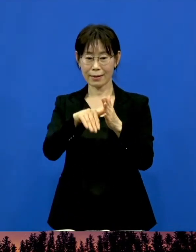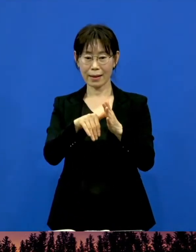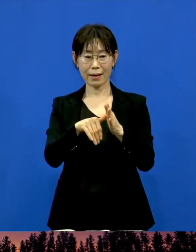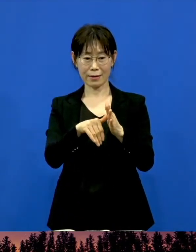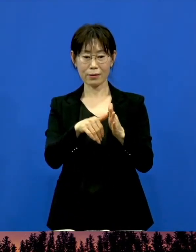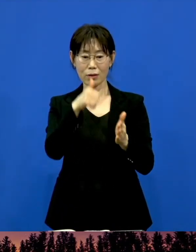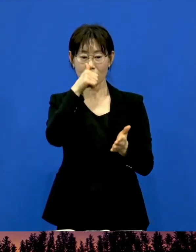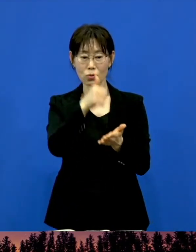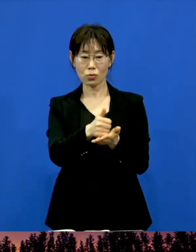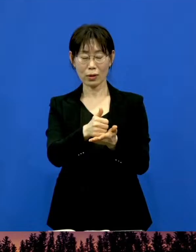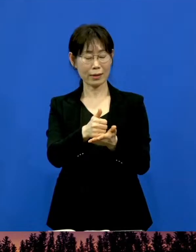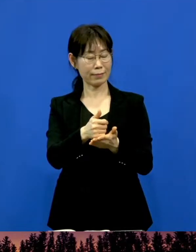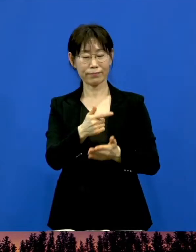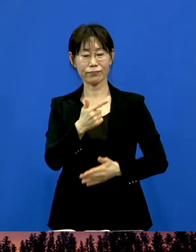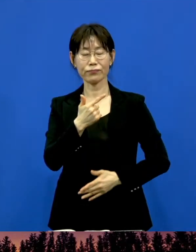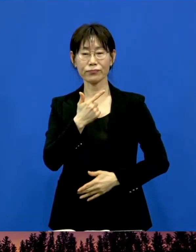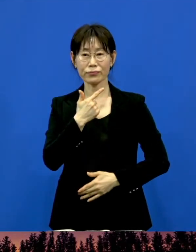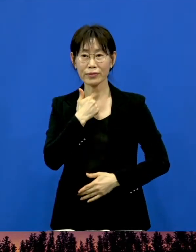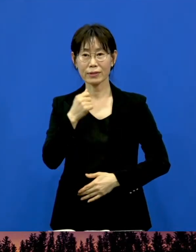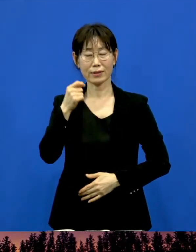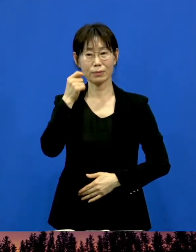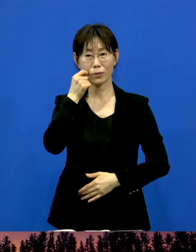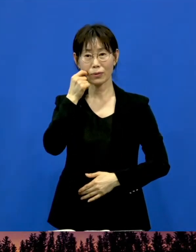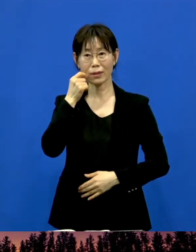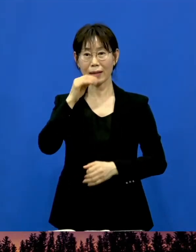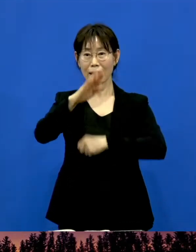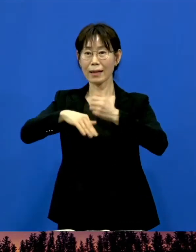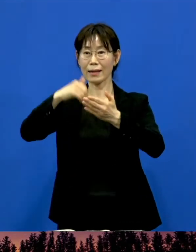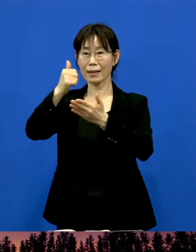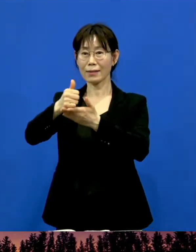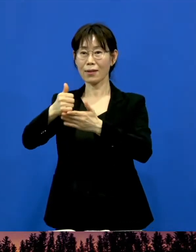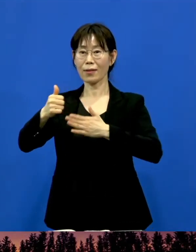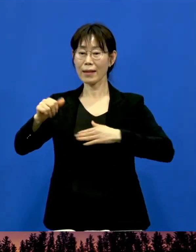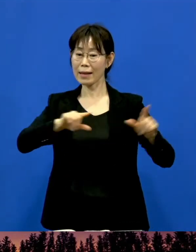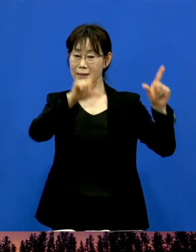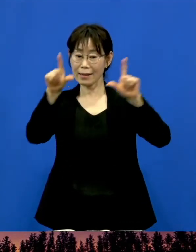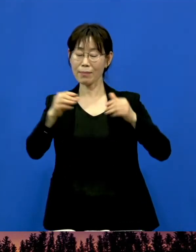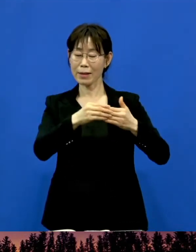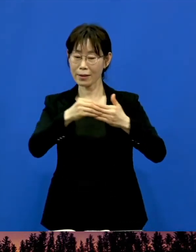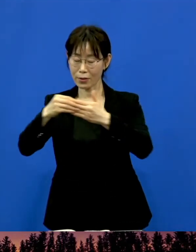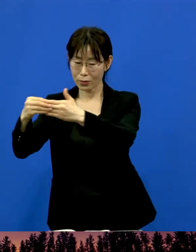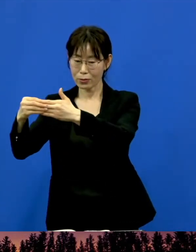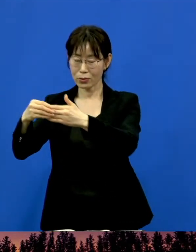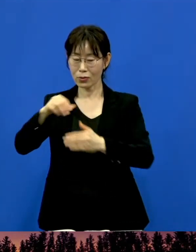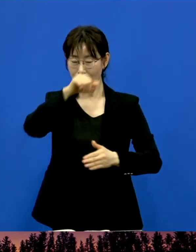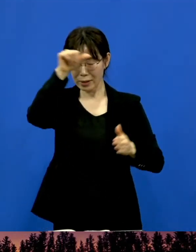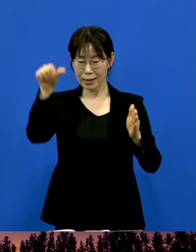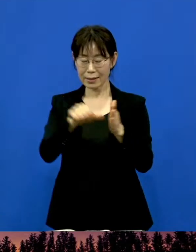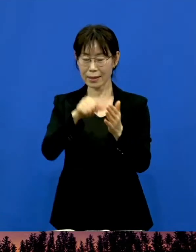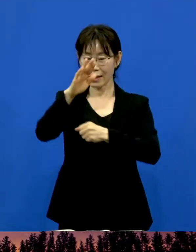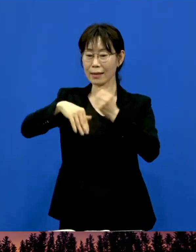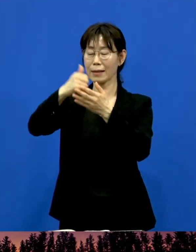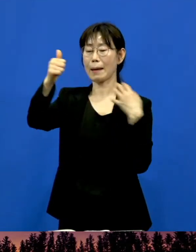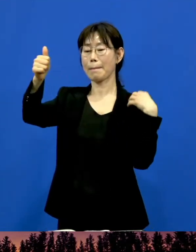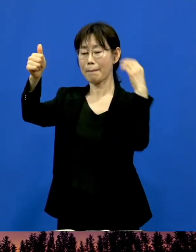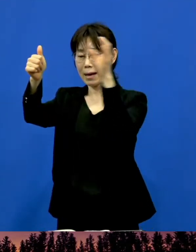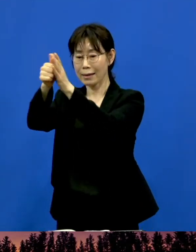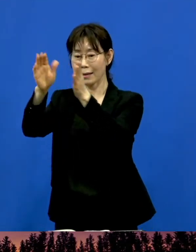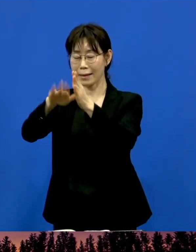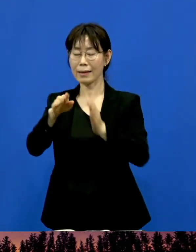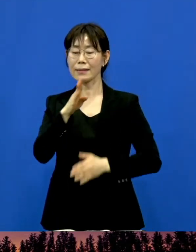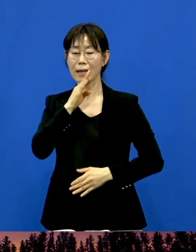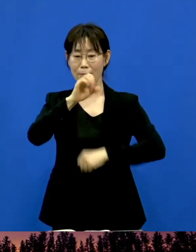그분이 내 삶을 주도해 가시고 이끌어 가시고 그게 우리의 인생을 바뀔 때 참 자유를